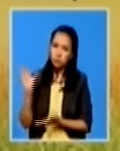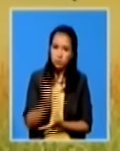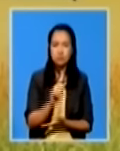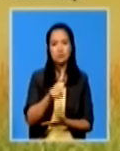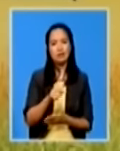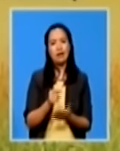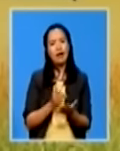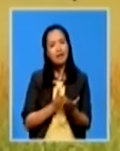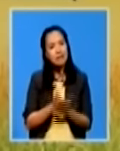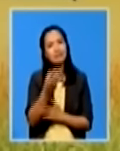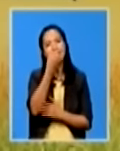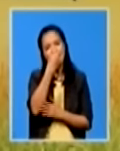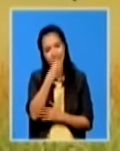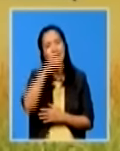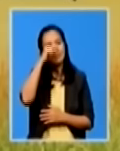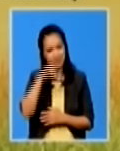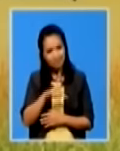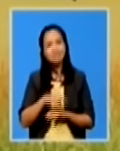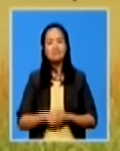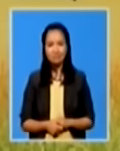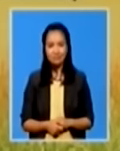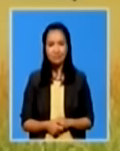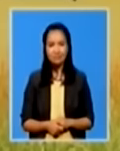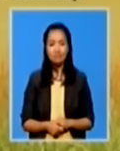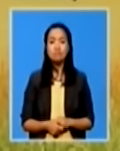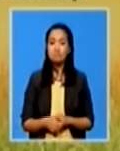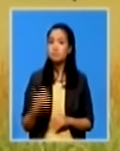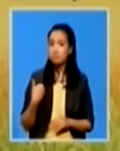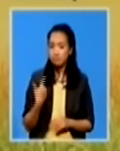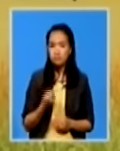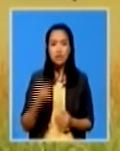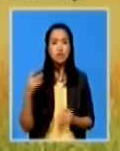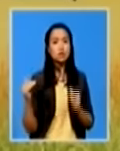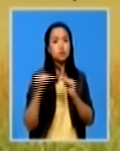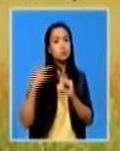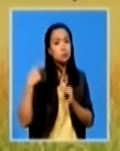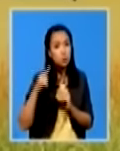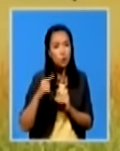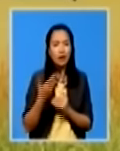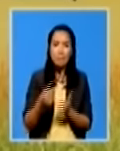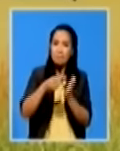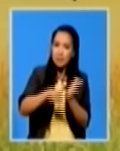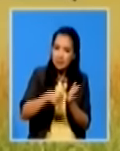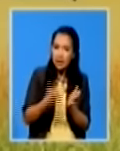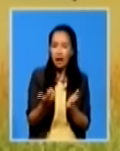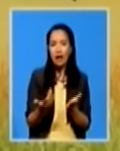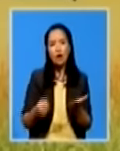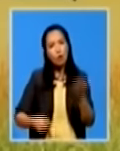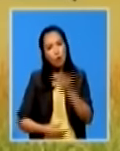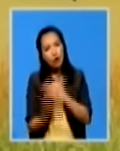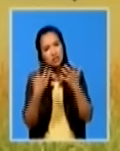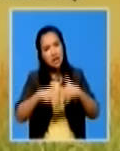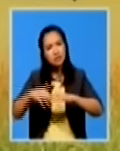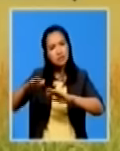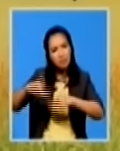การด้านนวัตกรรมอาหารในประเทศไทยเราก็มีการเพิ่มสิทธิประโยชน์แรงจูงใจด้านภาษีในเรื่องการนำเข้าเครื่องจัก